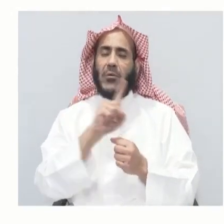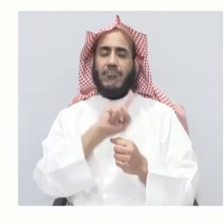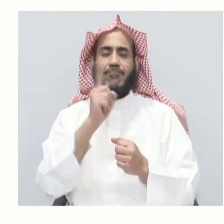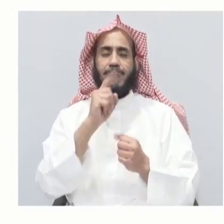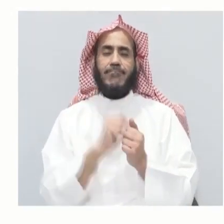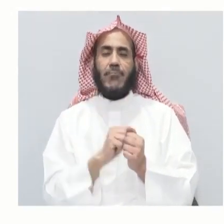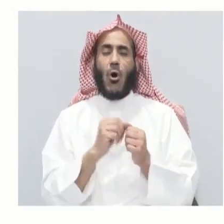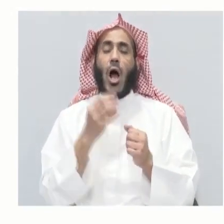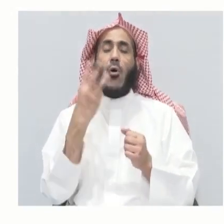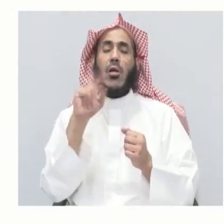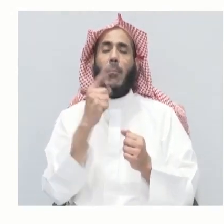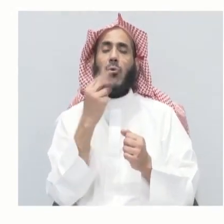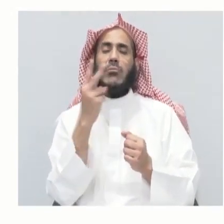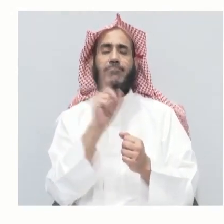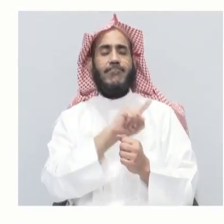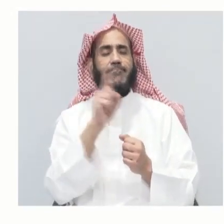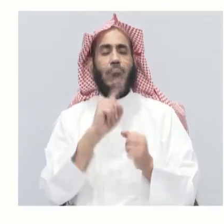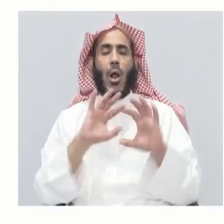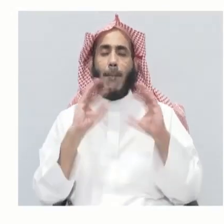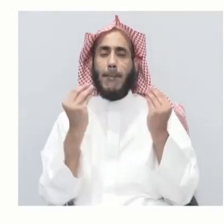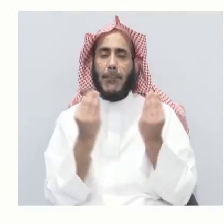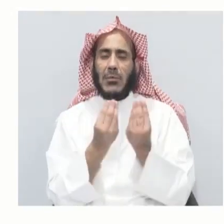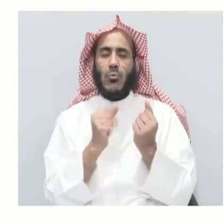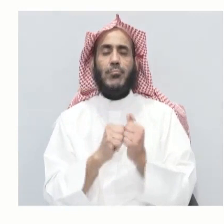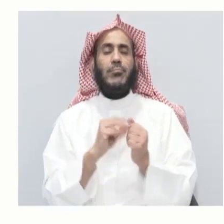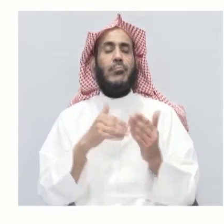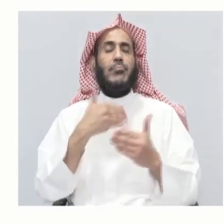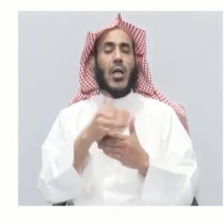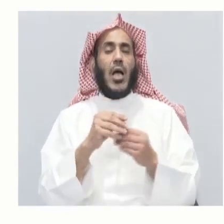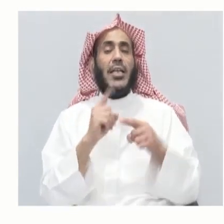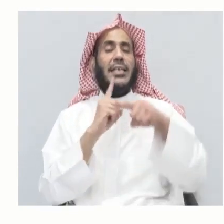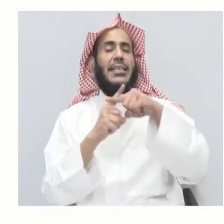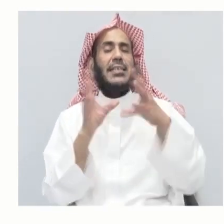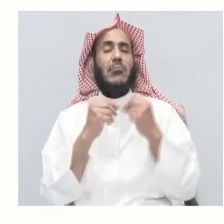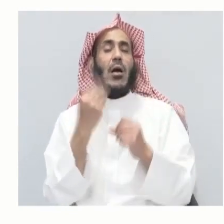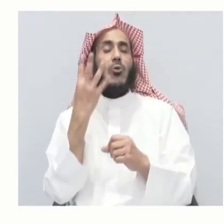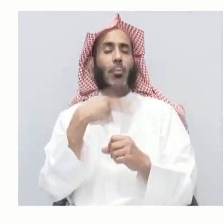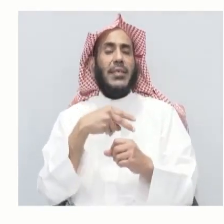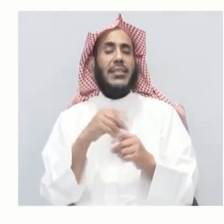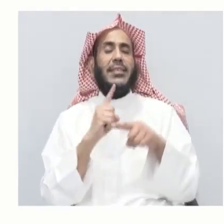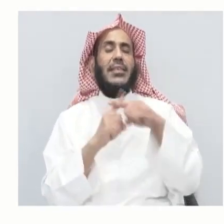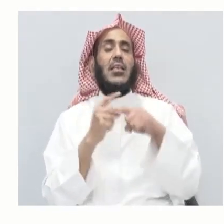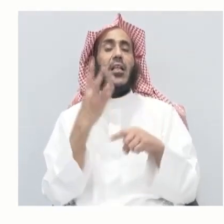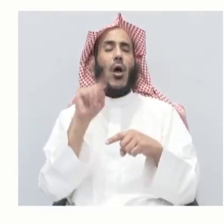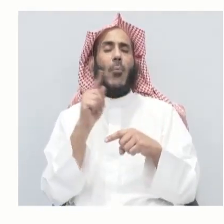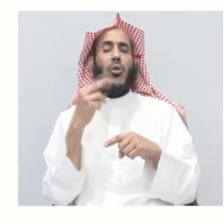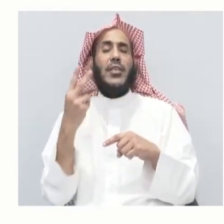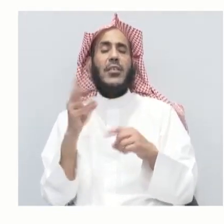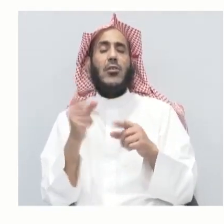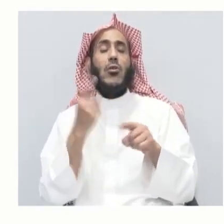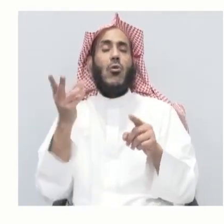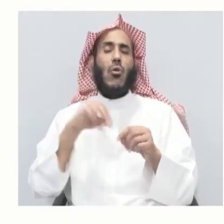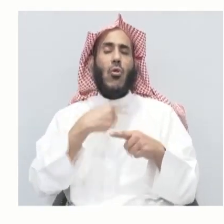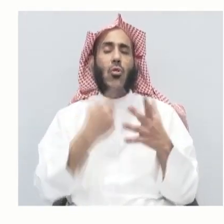او تاخذ ال 3.2 تاخذ المجموع فبالتالي اجمع 45 ا 3.2 ثم